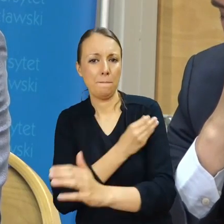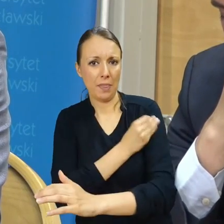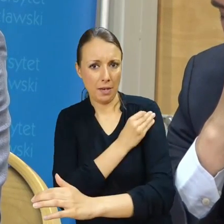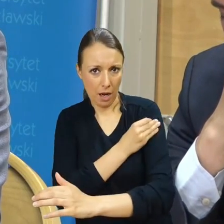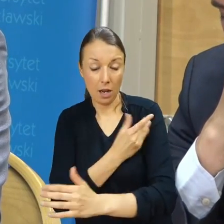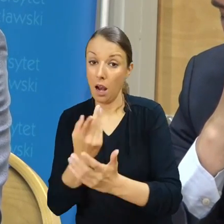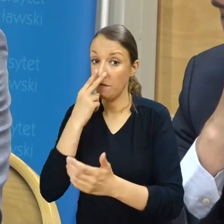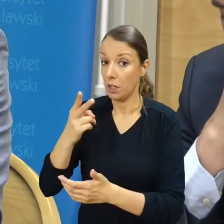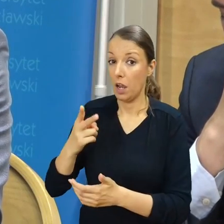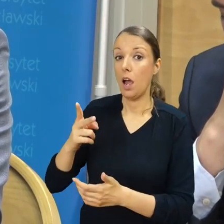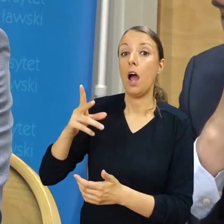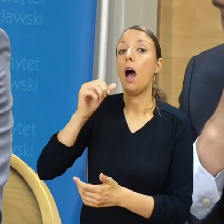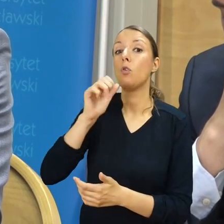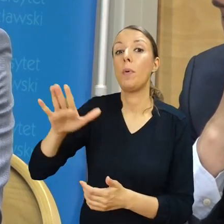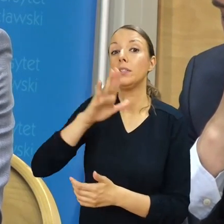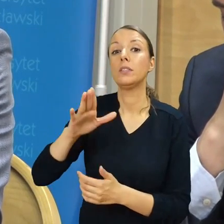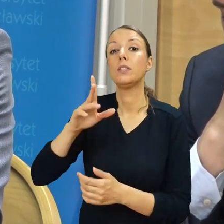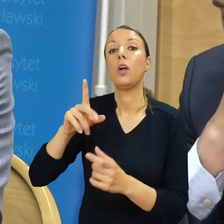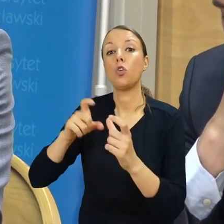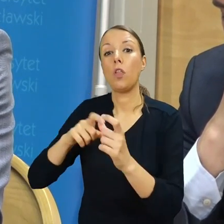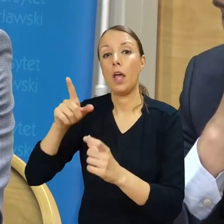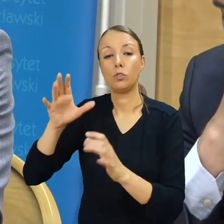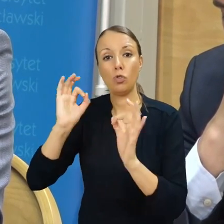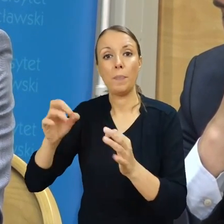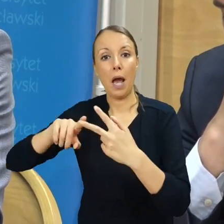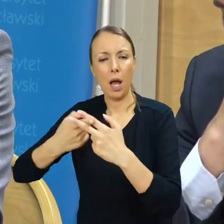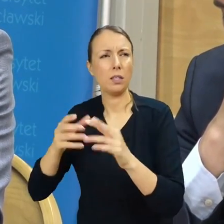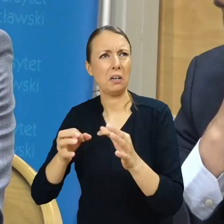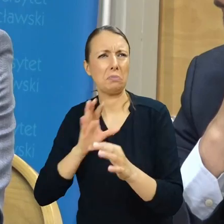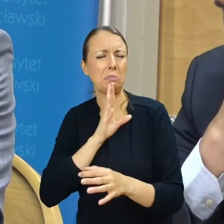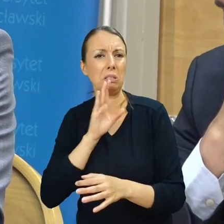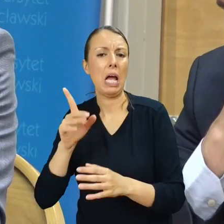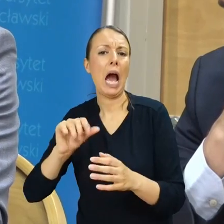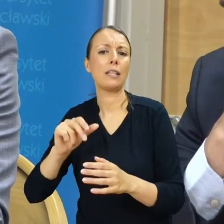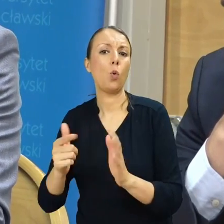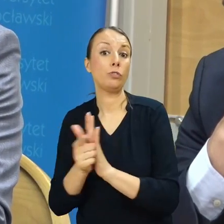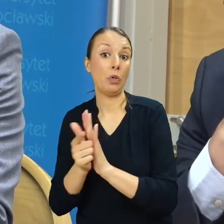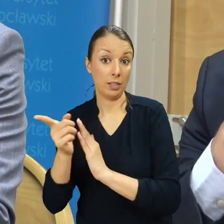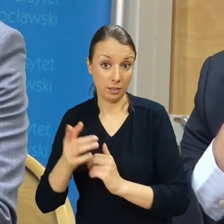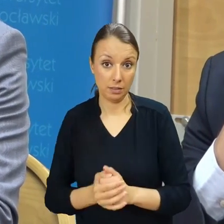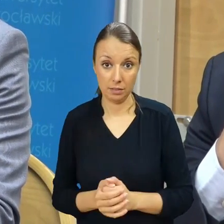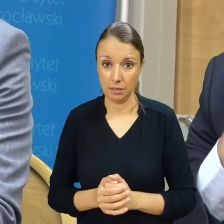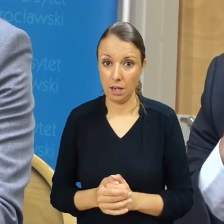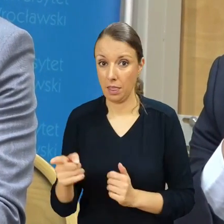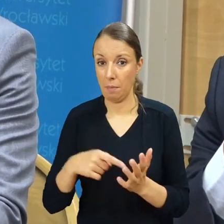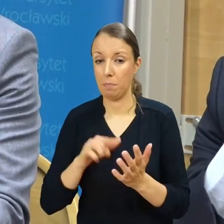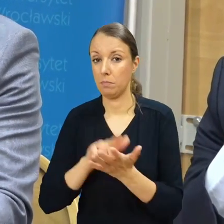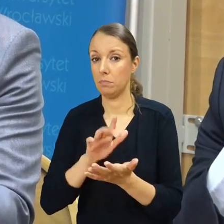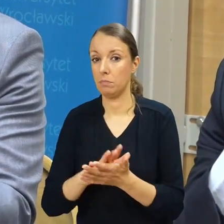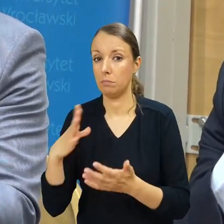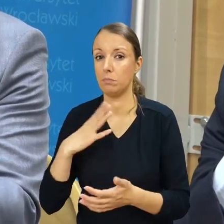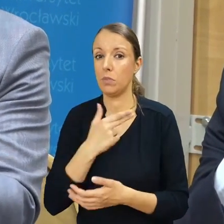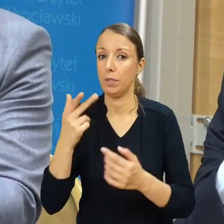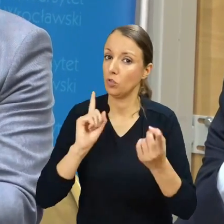Dobrej Administracji. Artykuł bodajże 17, już teraz nie pamiętam, który mówi właśnie o tym prawie do szybkiego załatwienia.